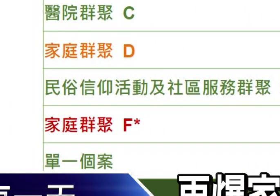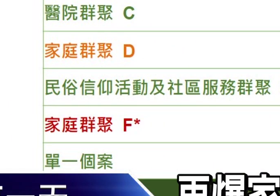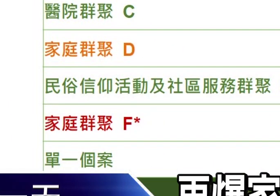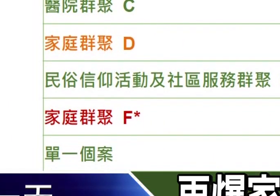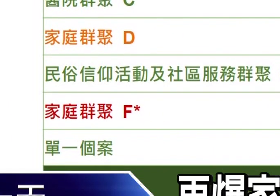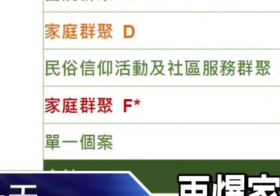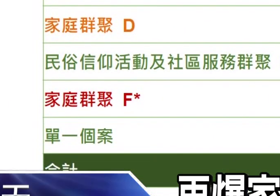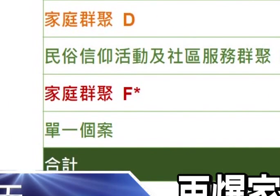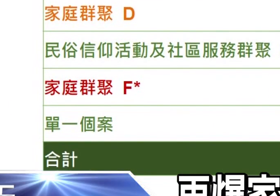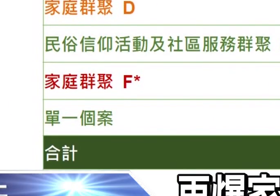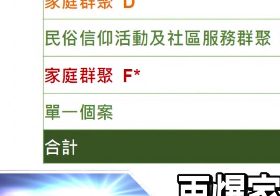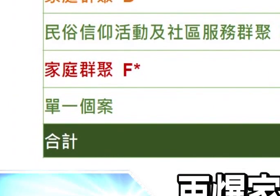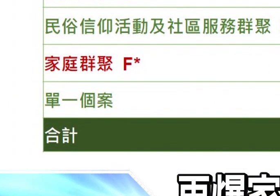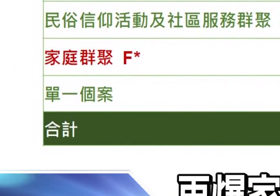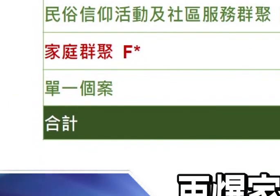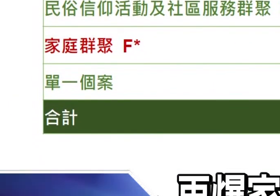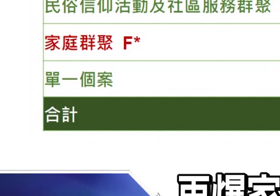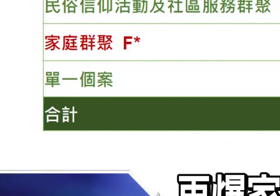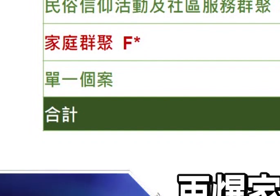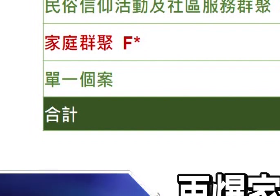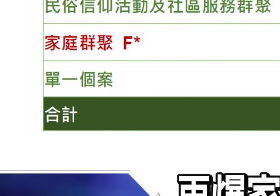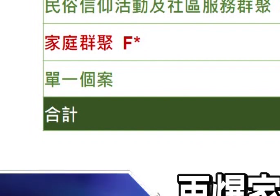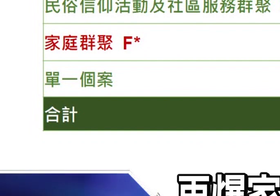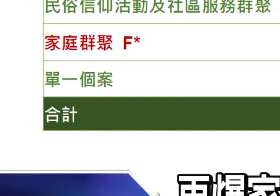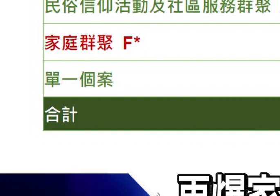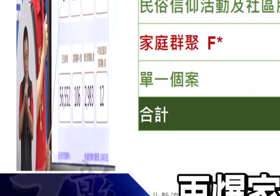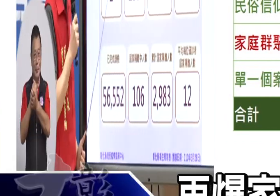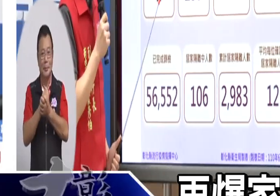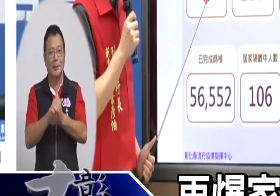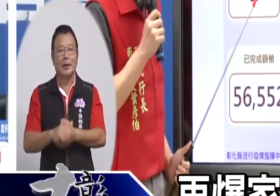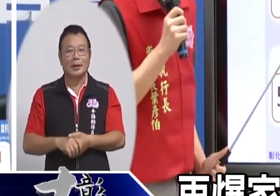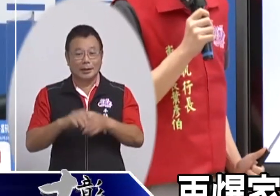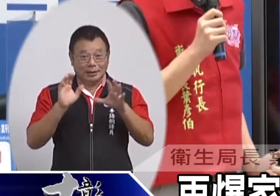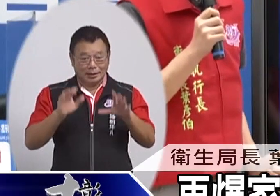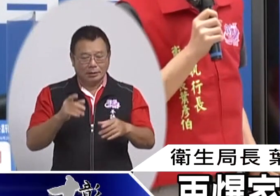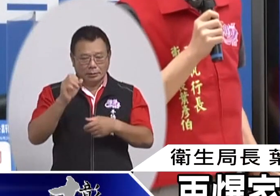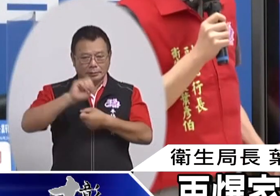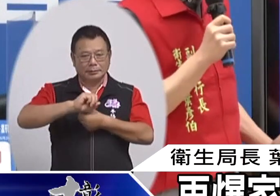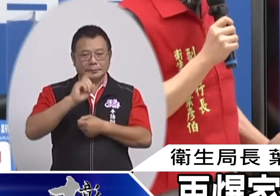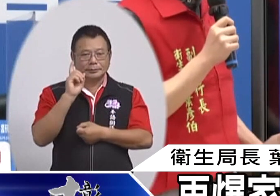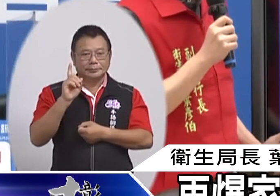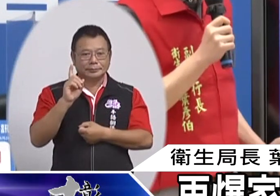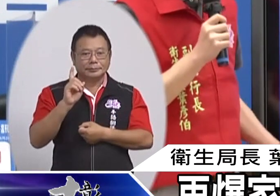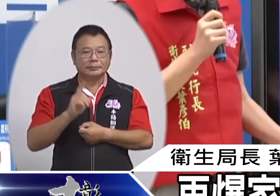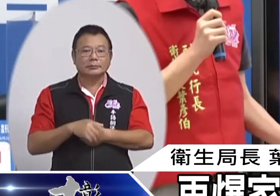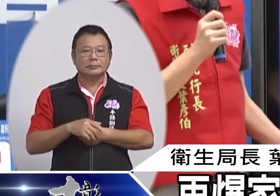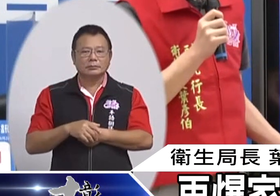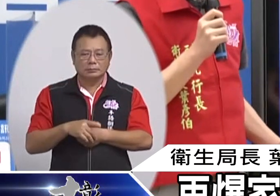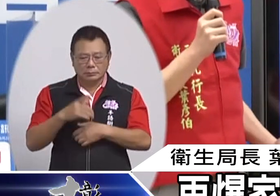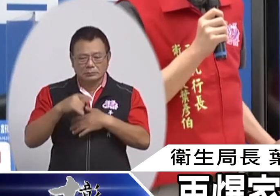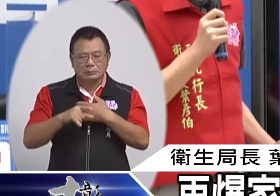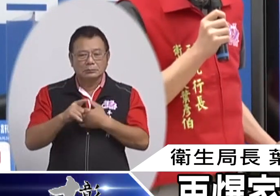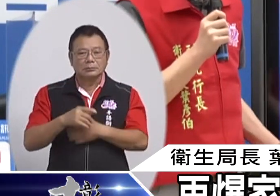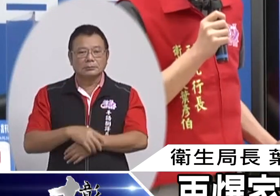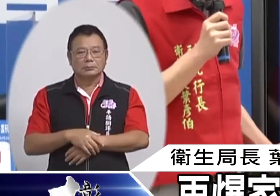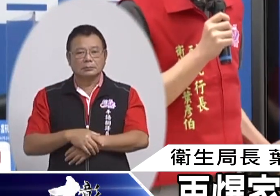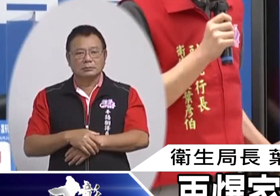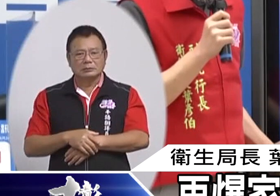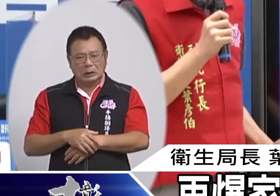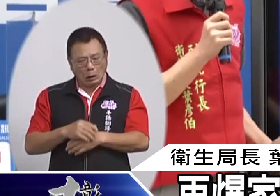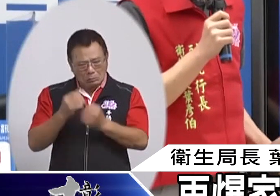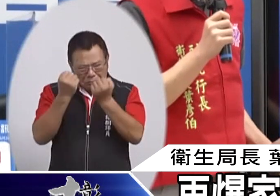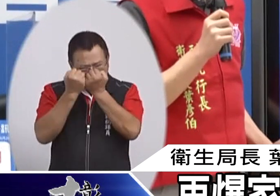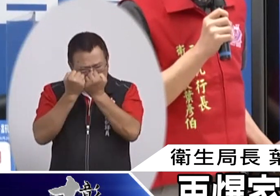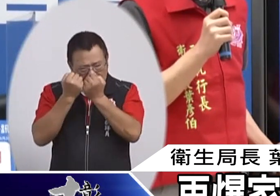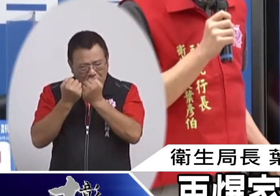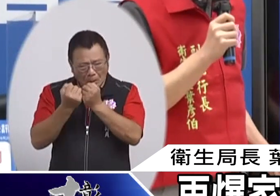顶头，所以相关的疫调都一直在进行当中。 今天是新增1例哈，可是这1例我们一直强调冰山的一